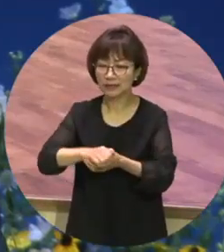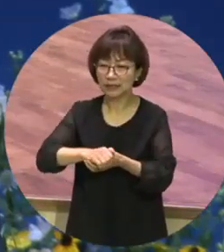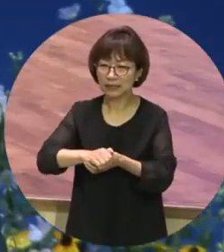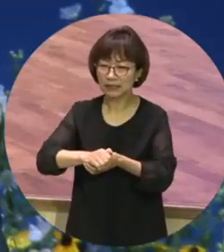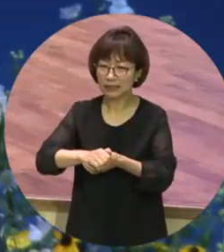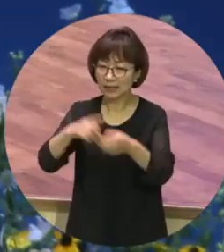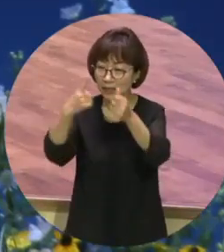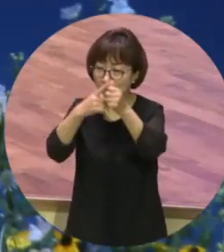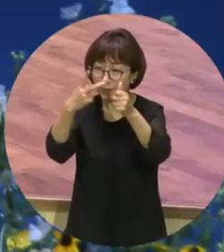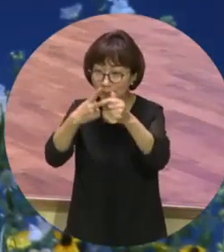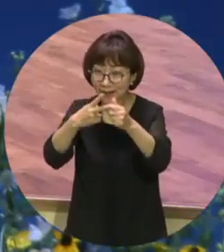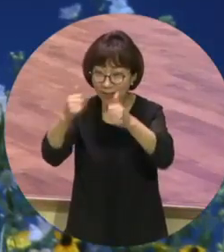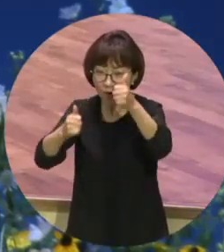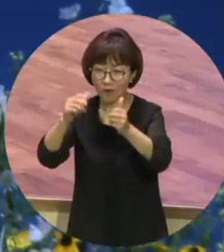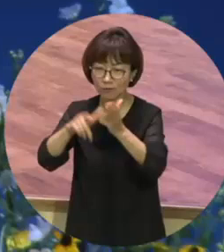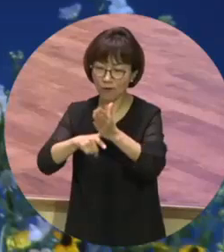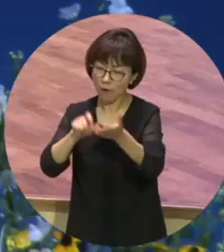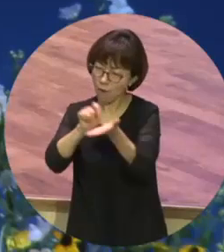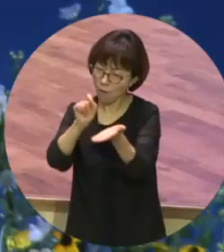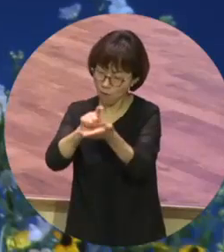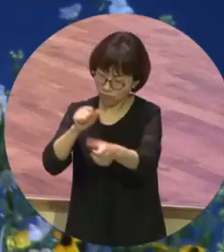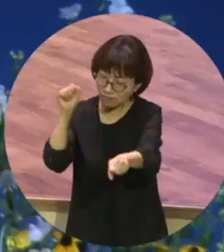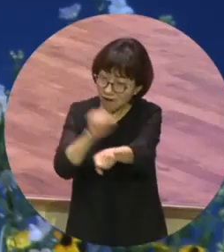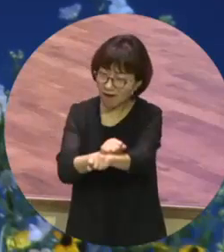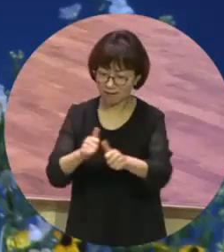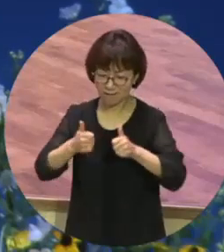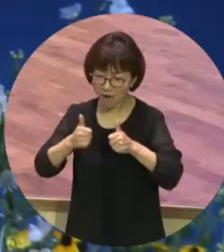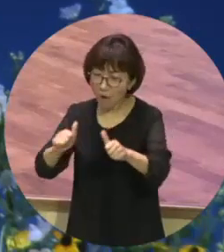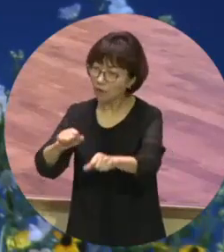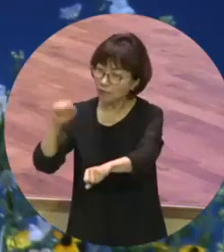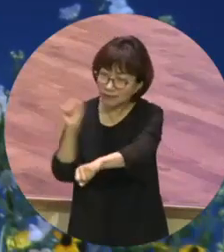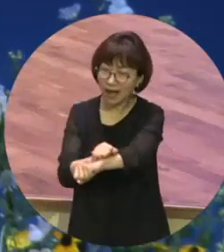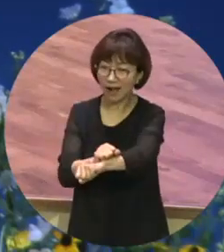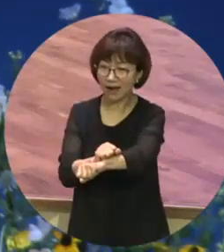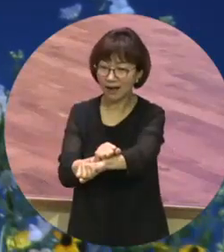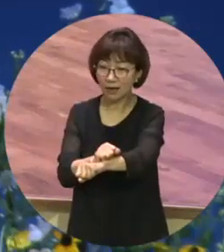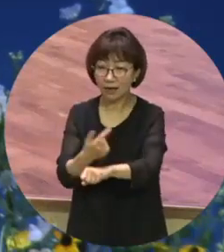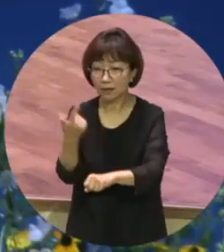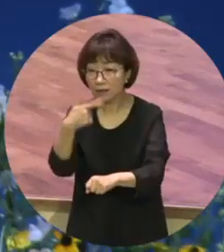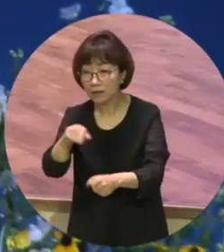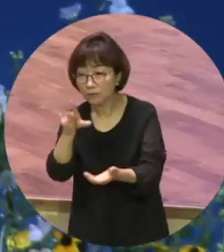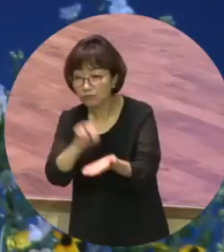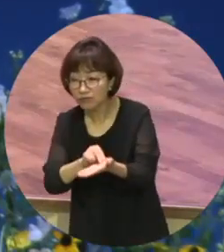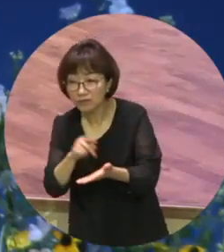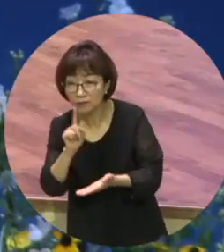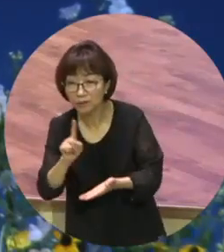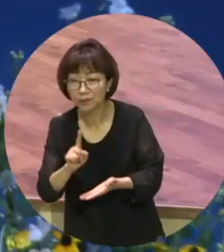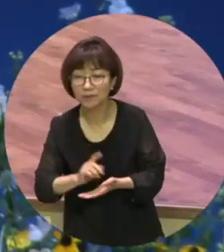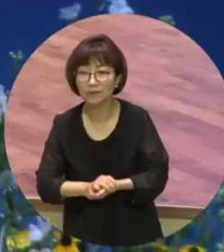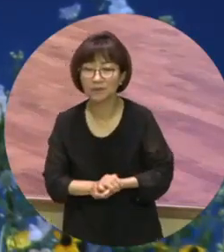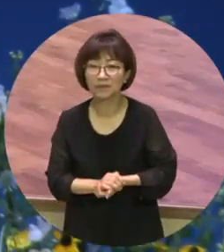두 번째 경기에서 잘 싸웠어요. 못한 게 아니에요. 잘했다고.